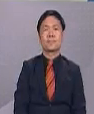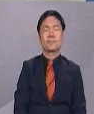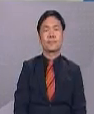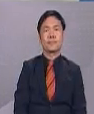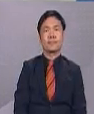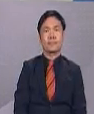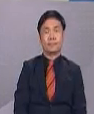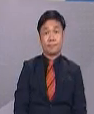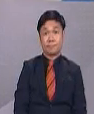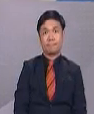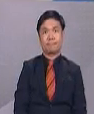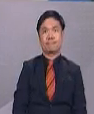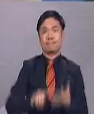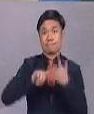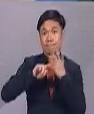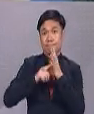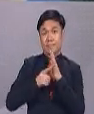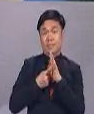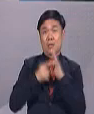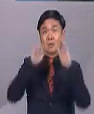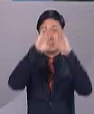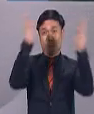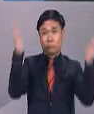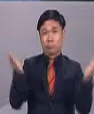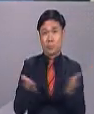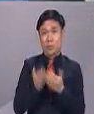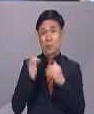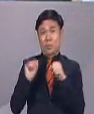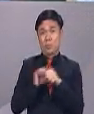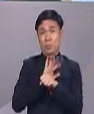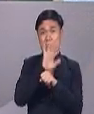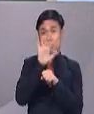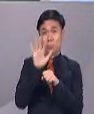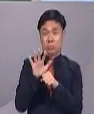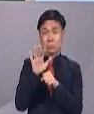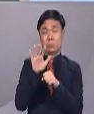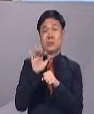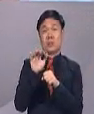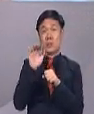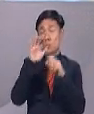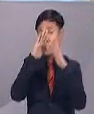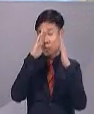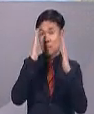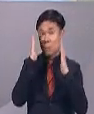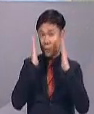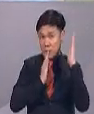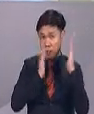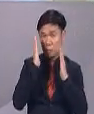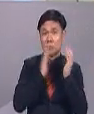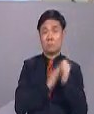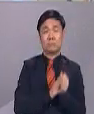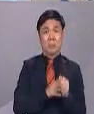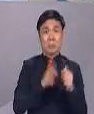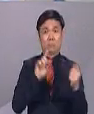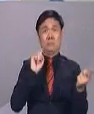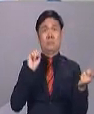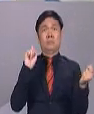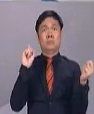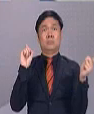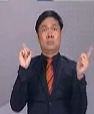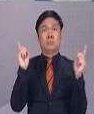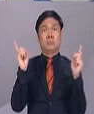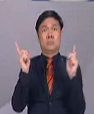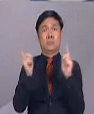Sejak pandemik COVID-19 melanda dunia dan juga melanda negara kita, segalanya tampak berubah.